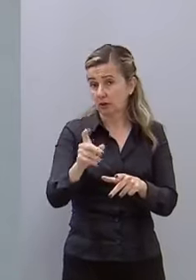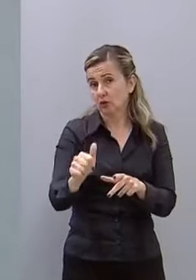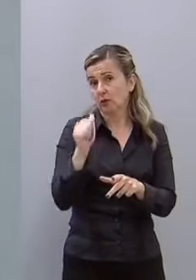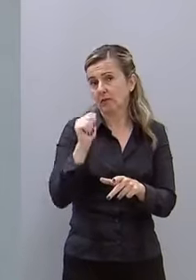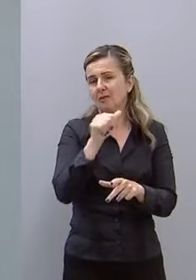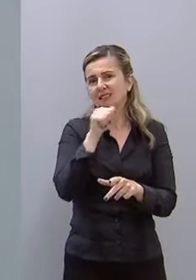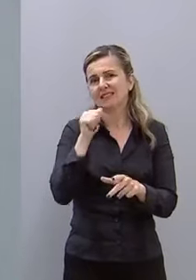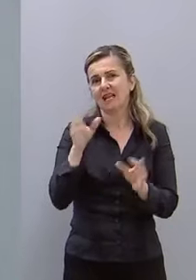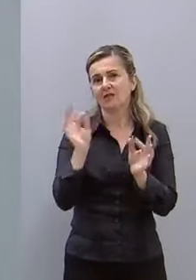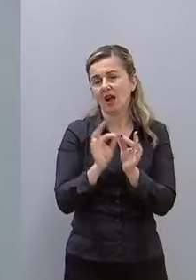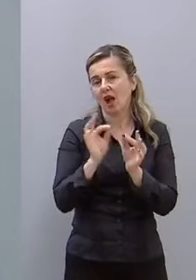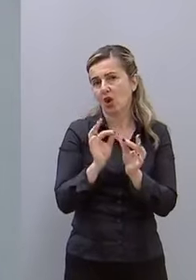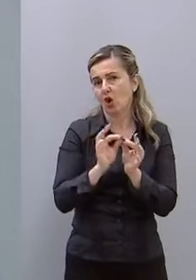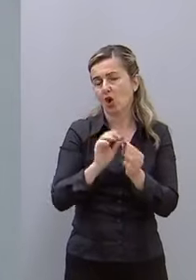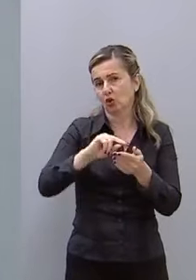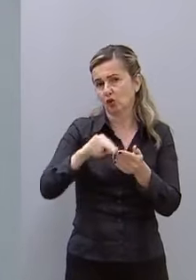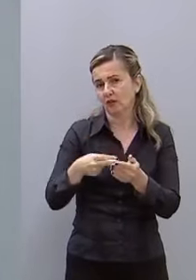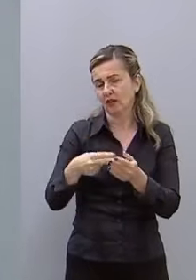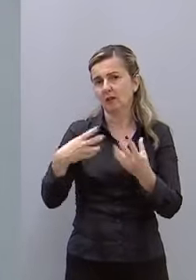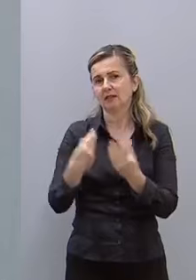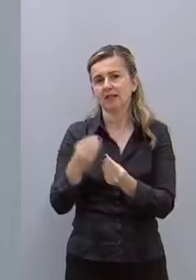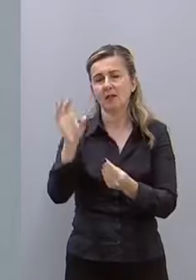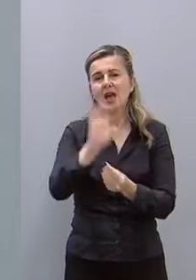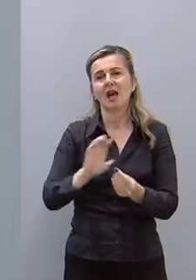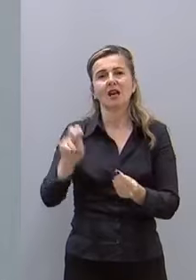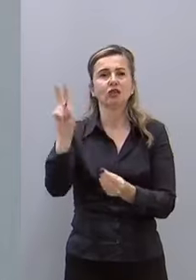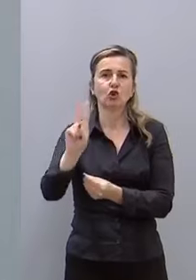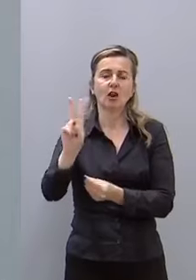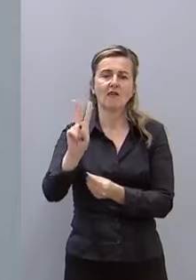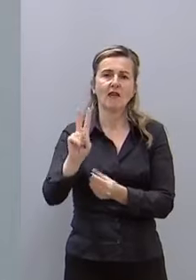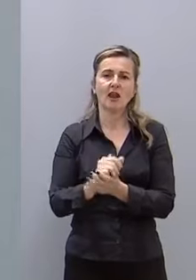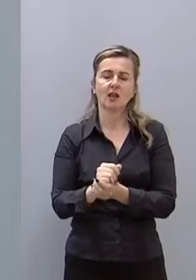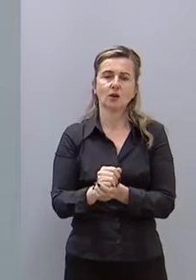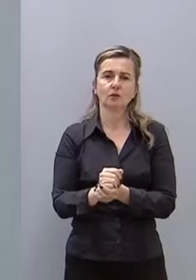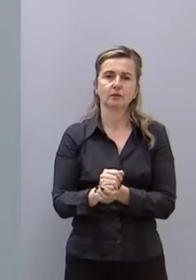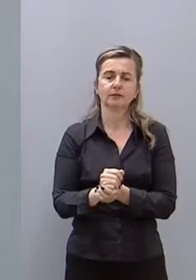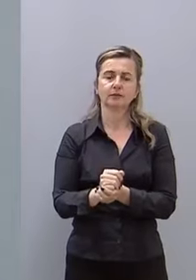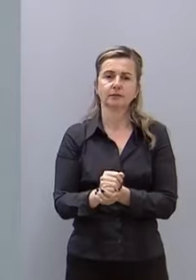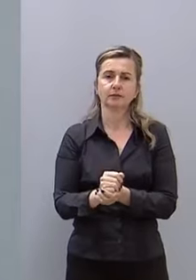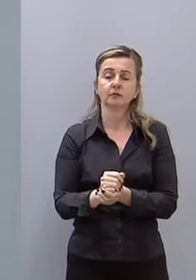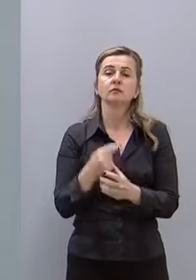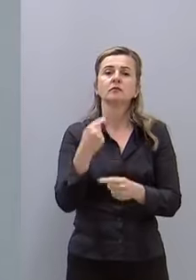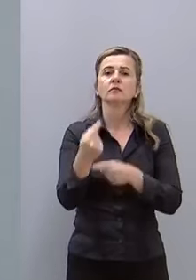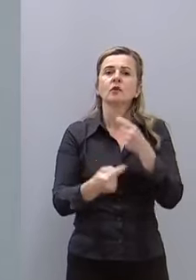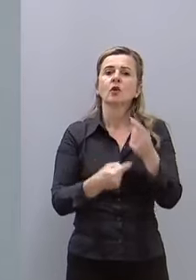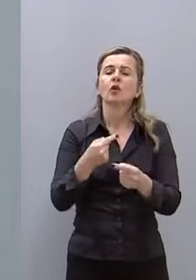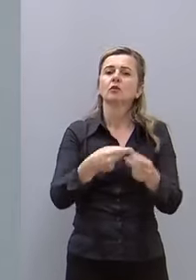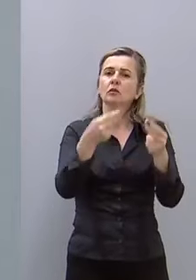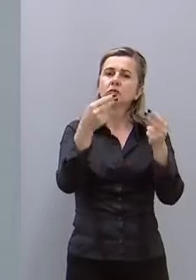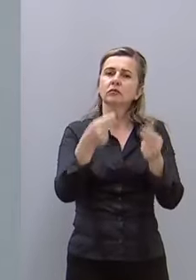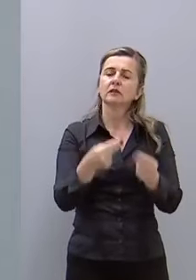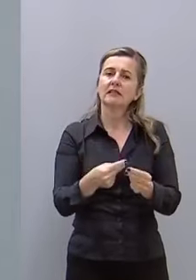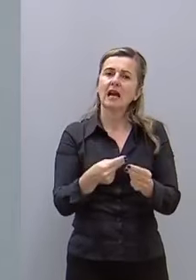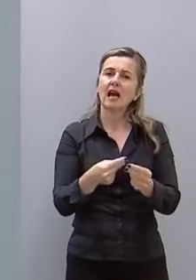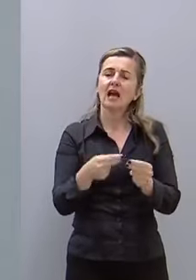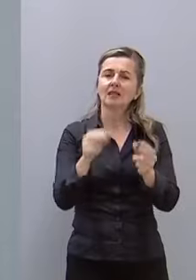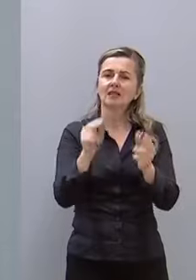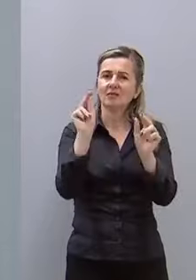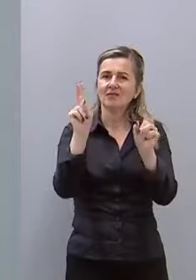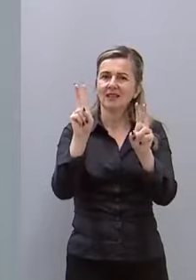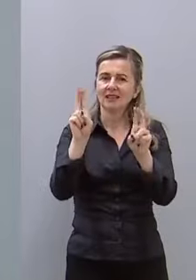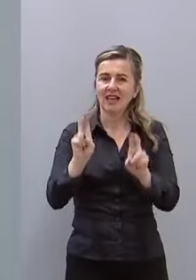con la regione con la regione veneto continuano i dati sui test sierologici